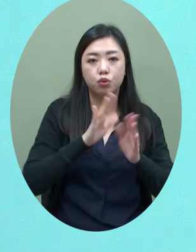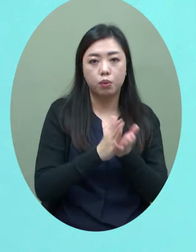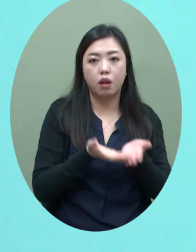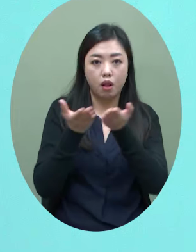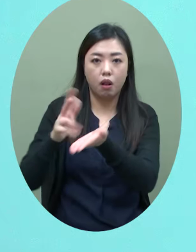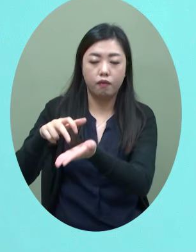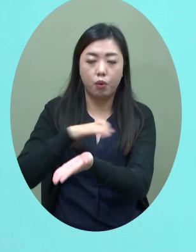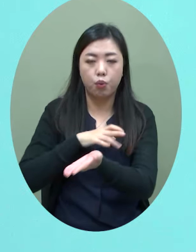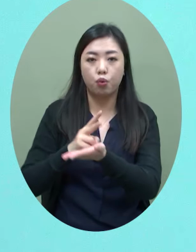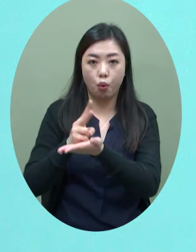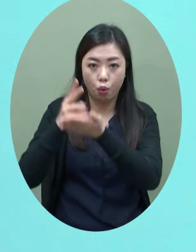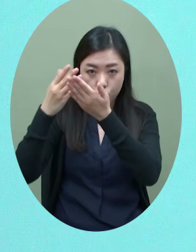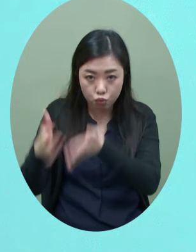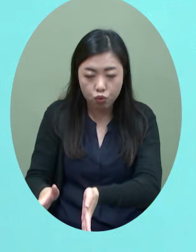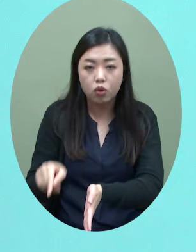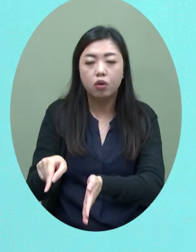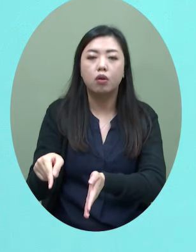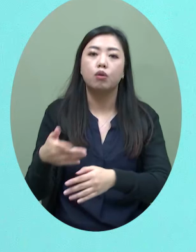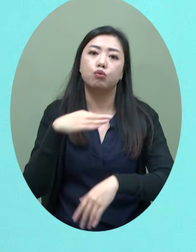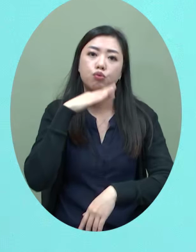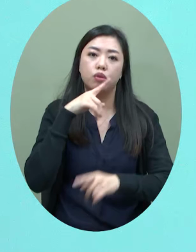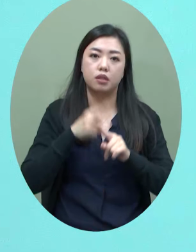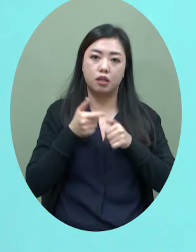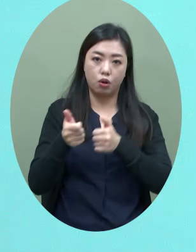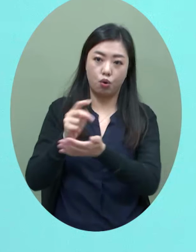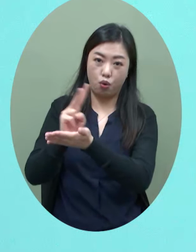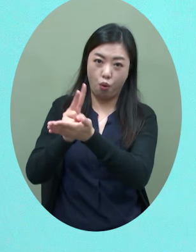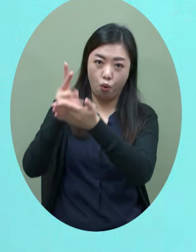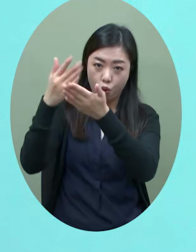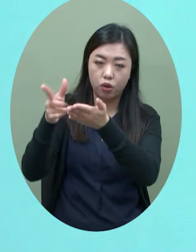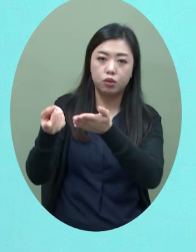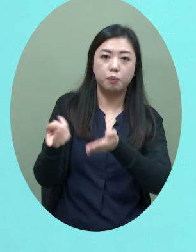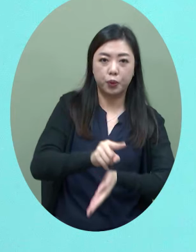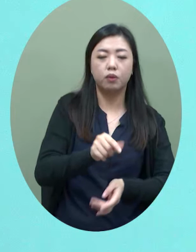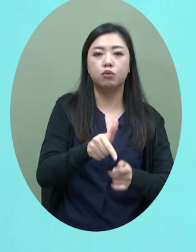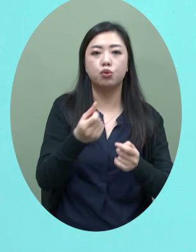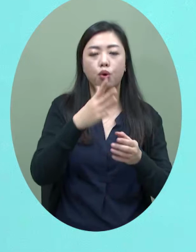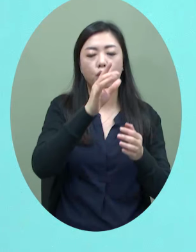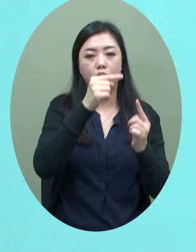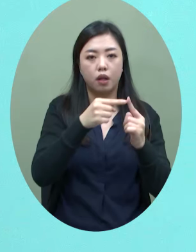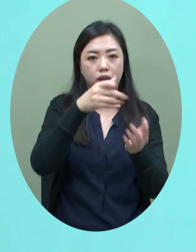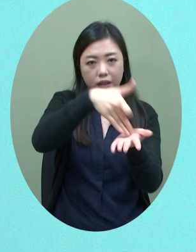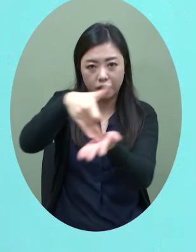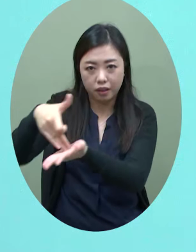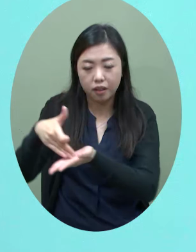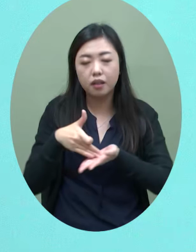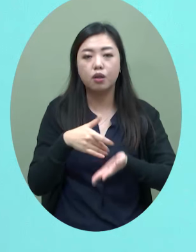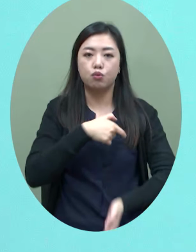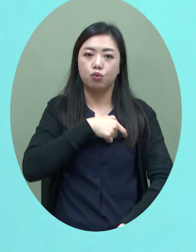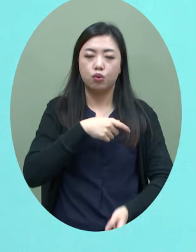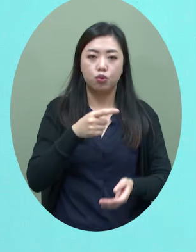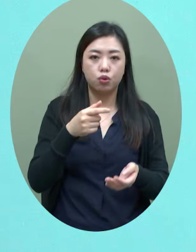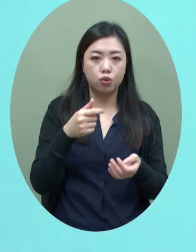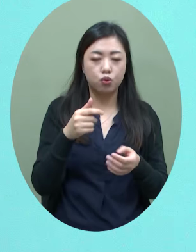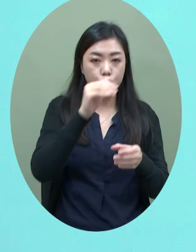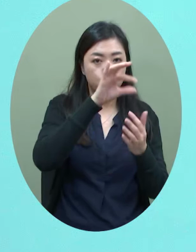過的本地法律修訂，然後如果按住修訂咗嘅選舉法例要重新進行選民的登記， 以至